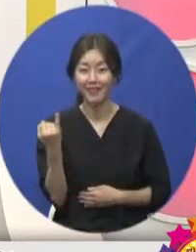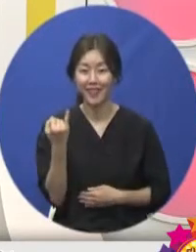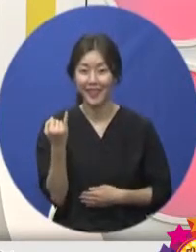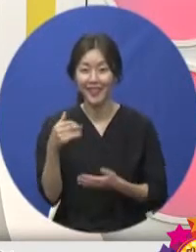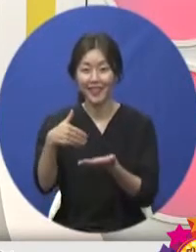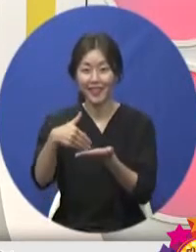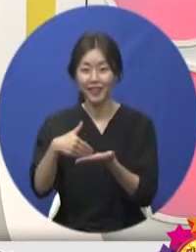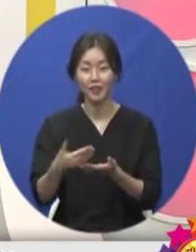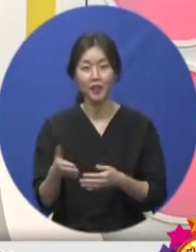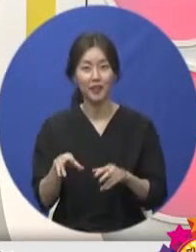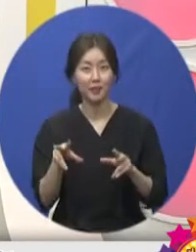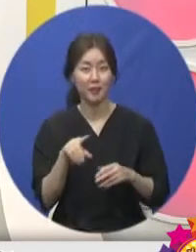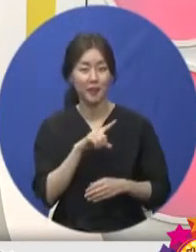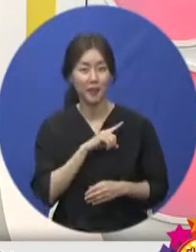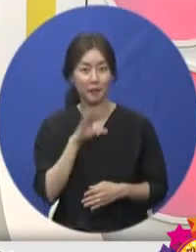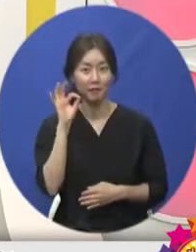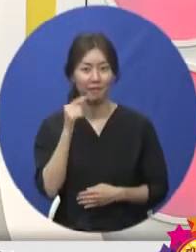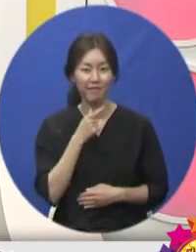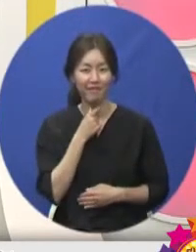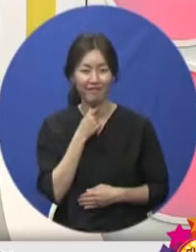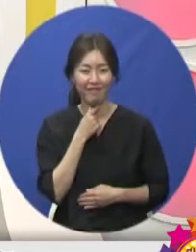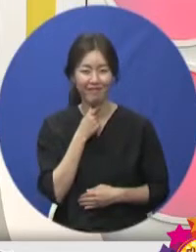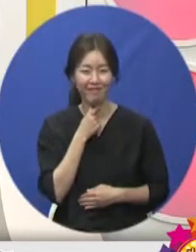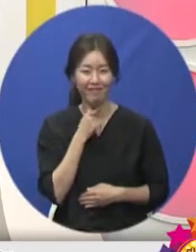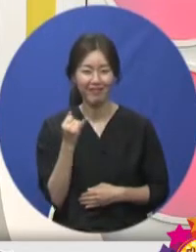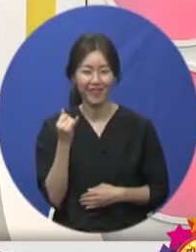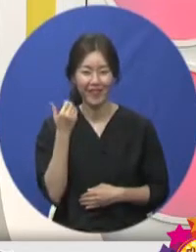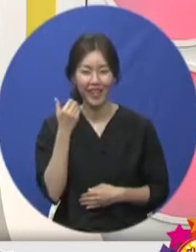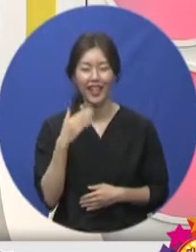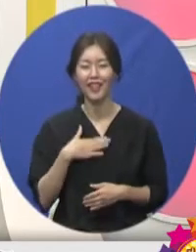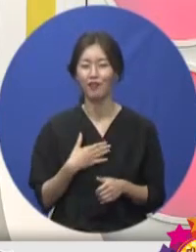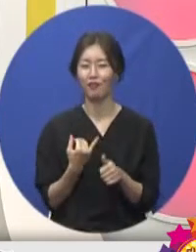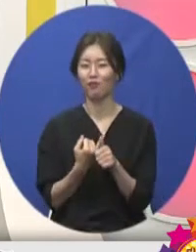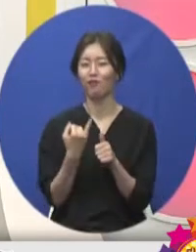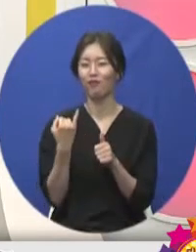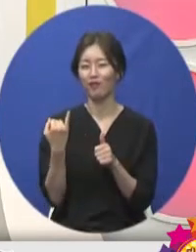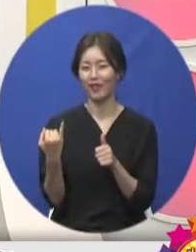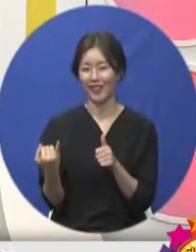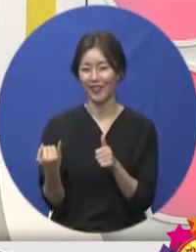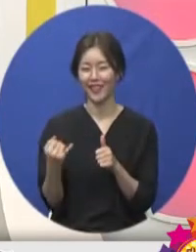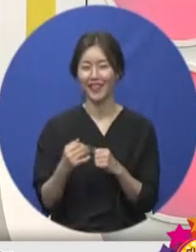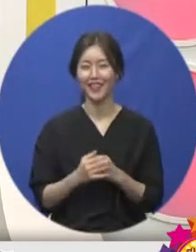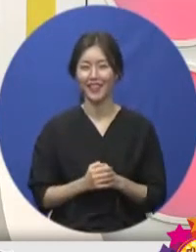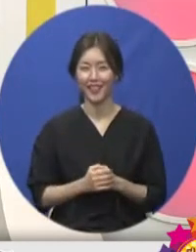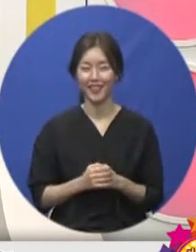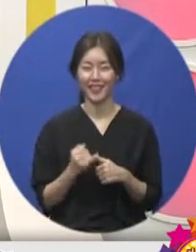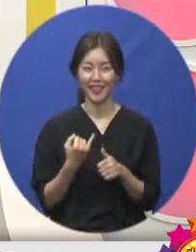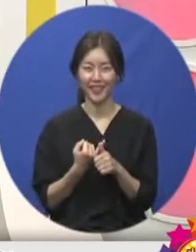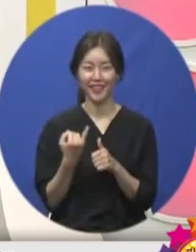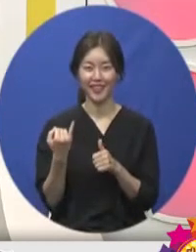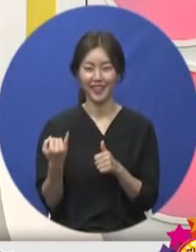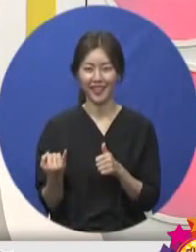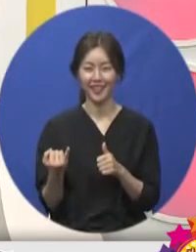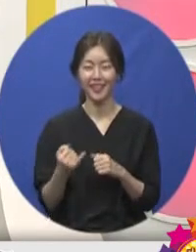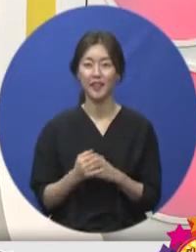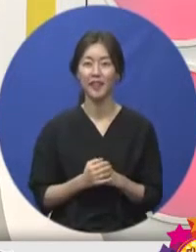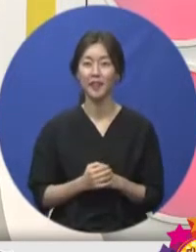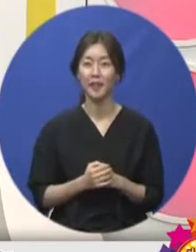분이 누구신가요, 아버님? 아 집사람이죠. 누가 네. 있겠습니까? 그죠? 이야. 네. 그러면